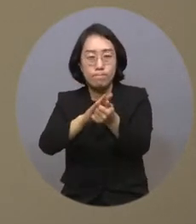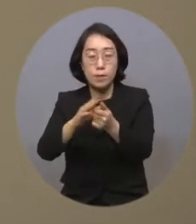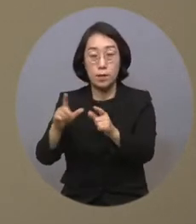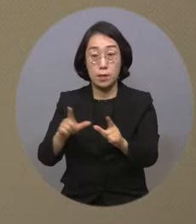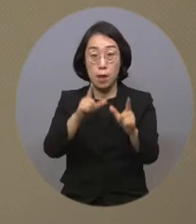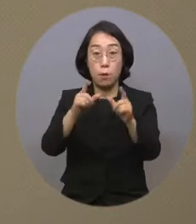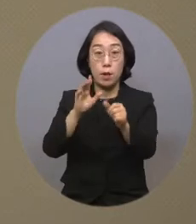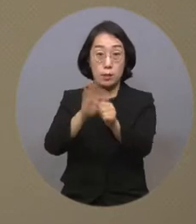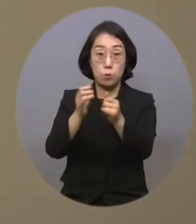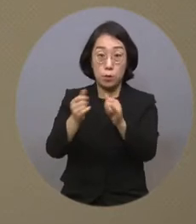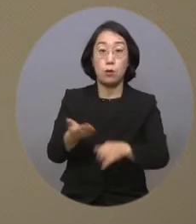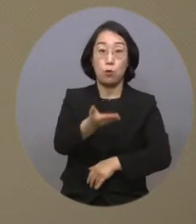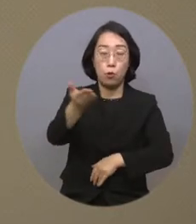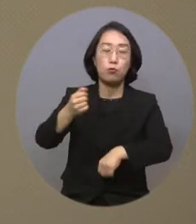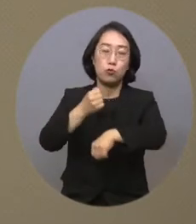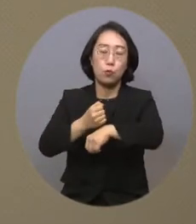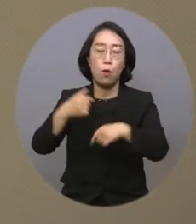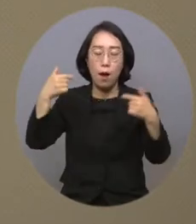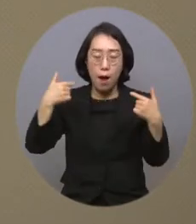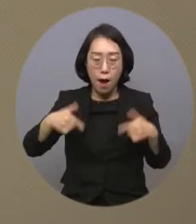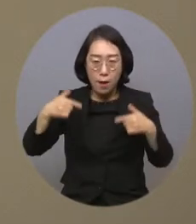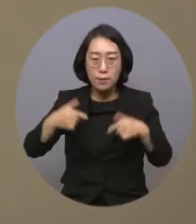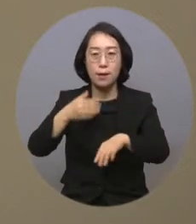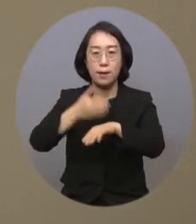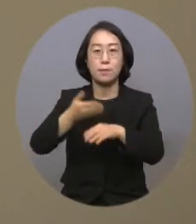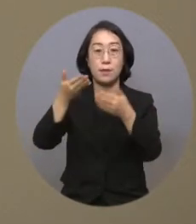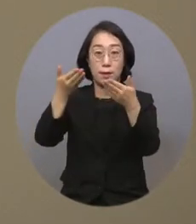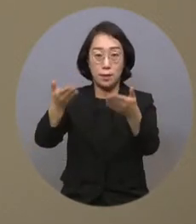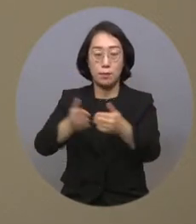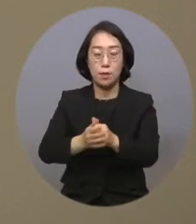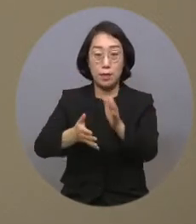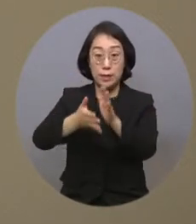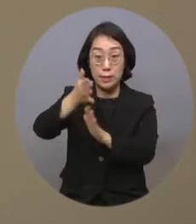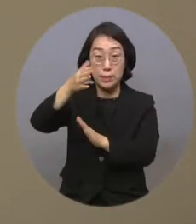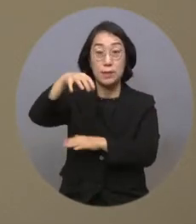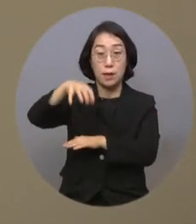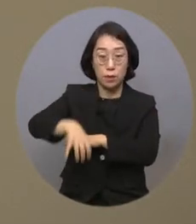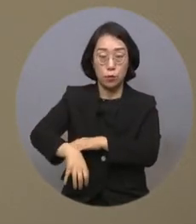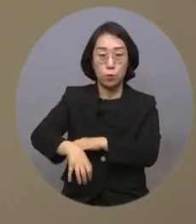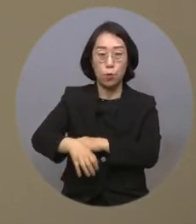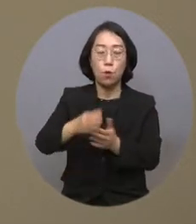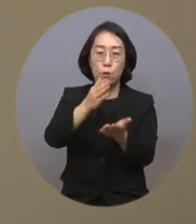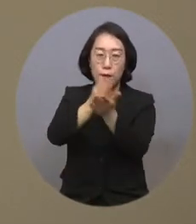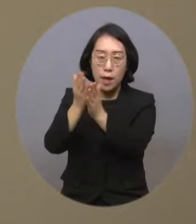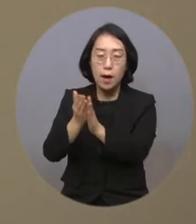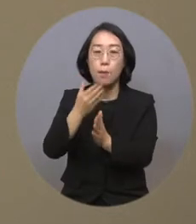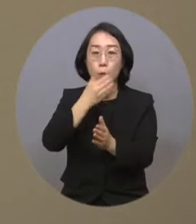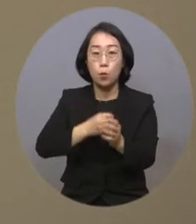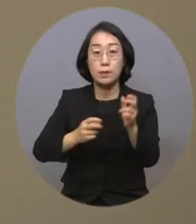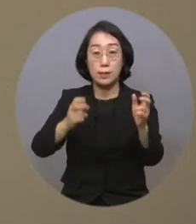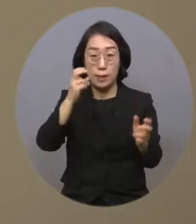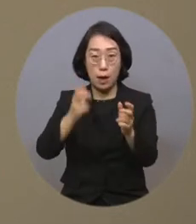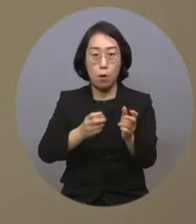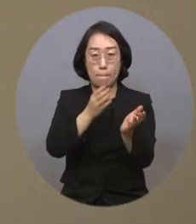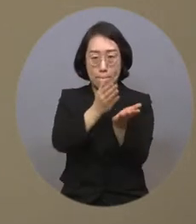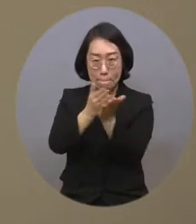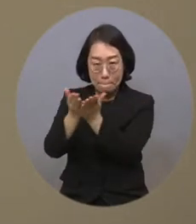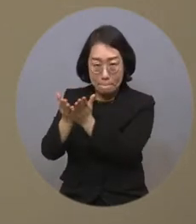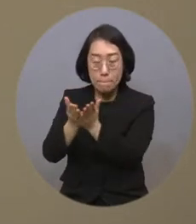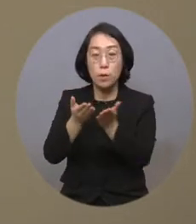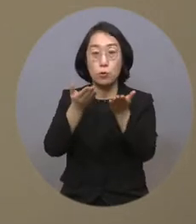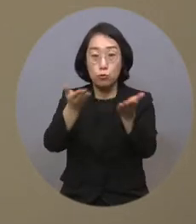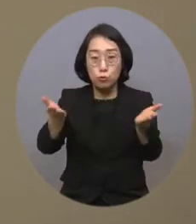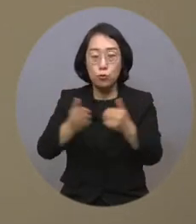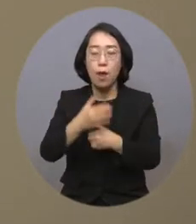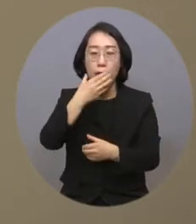생활지원사 여러분들의 노고에 늘 감사드린다며 시에서도 다양한 복지사업을 통해 어르신들이 행복한